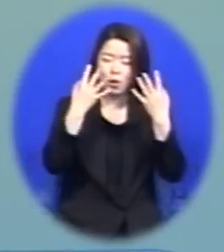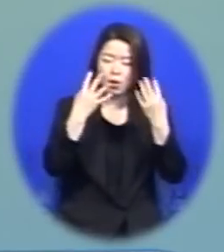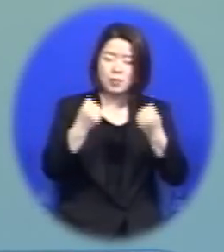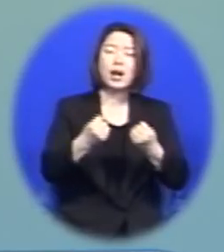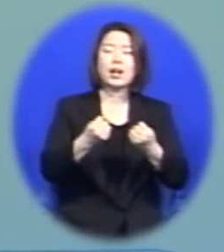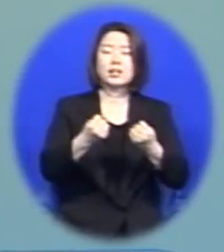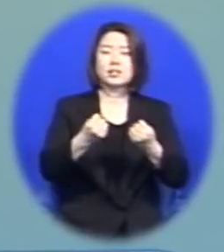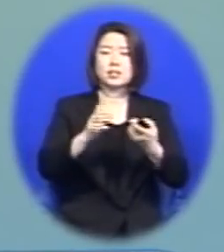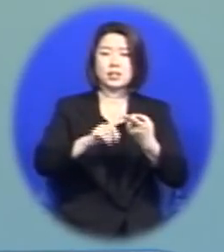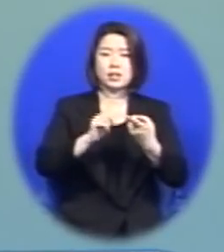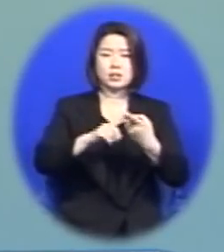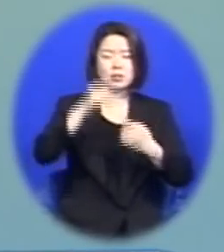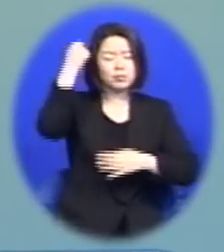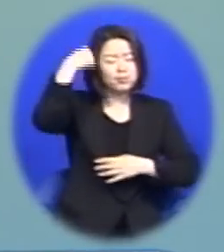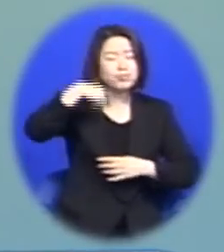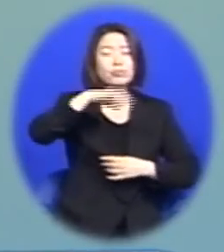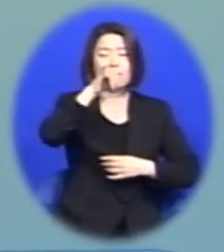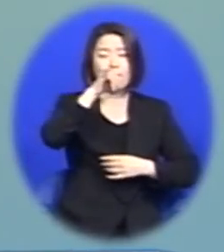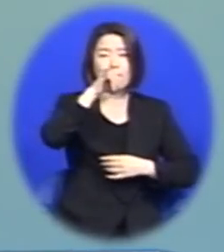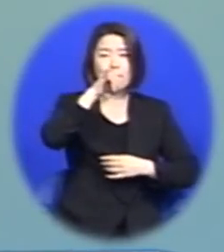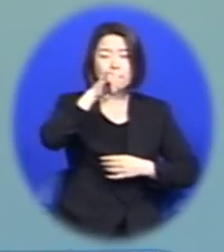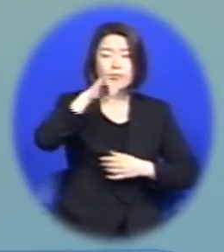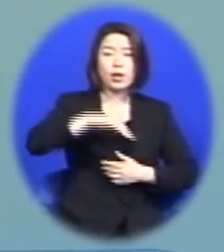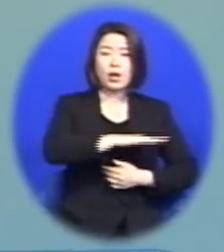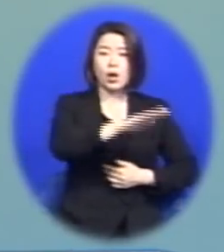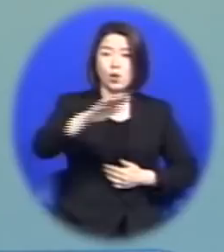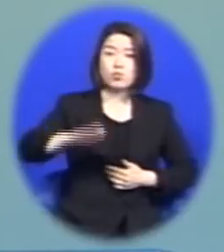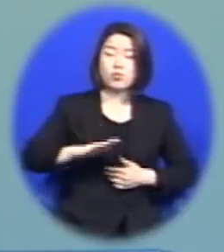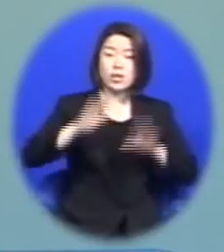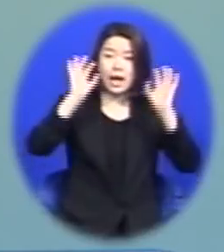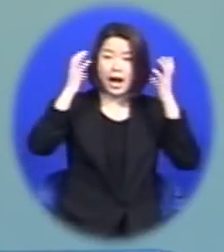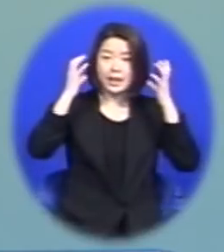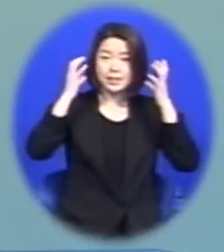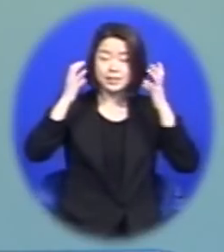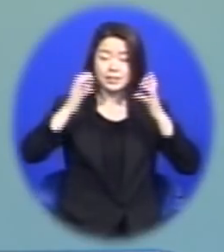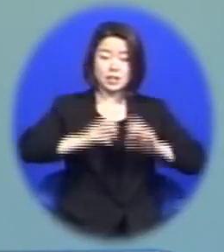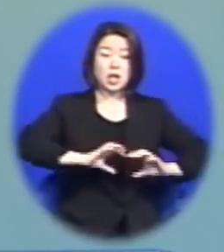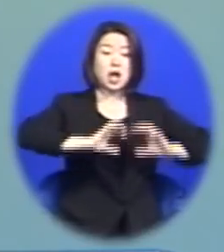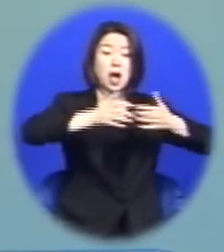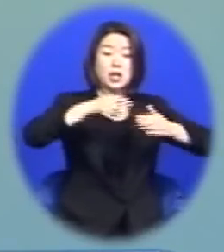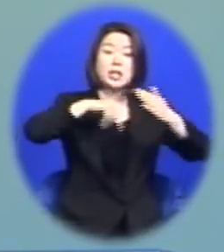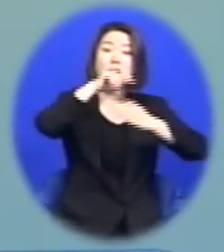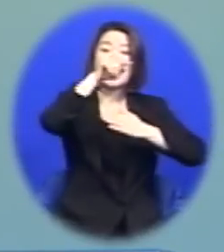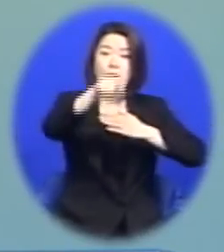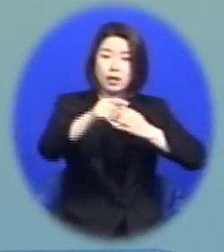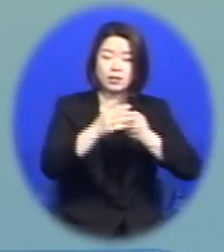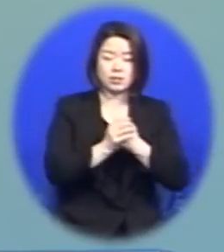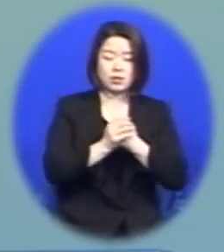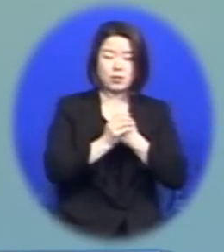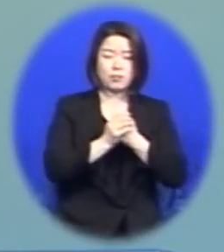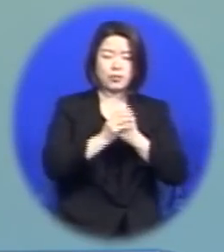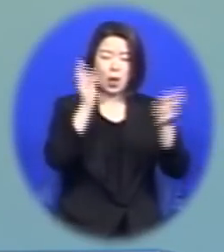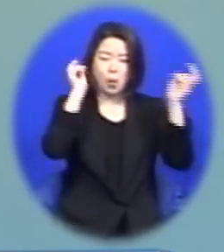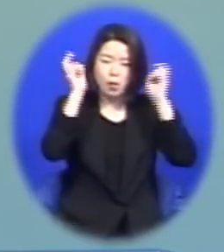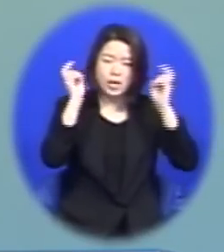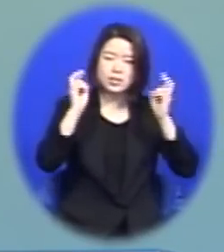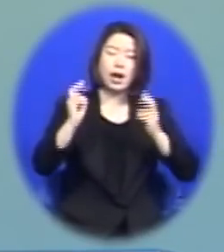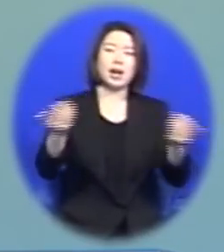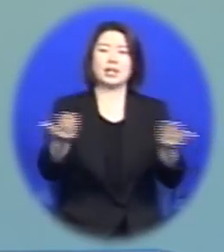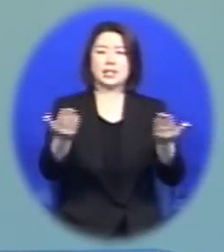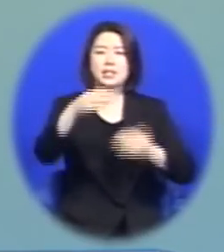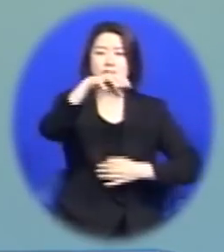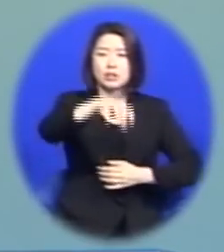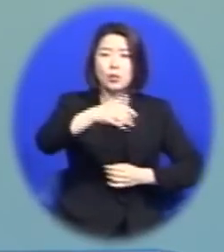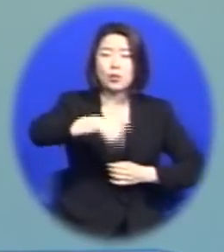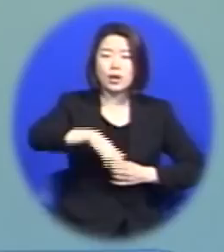절감합니다 여러분 우리 아이들이 세상에 나가서 학교에 가서 직장에 가서 예수 믿는 거 담당하게